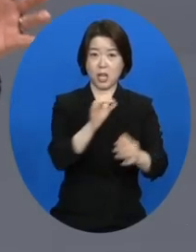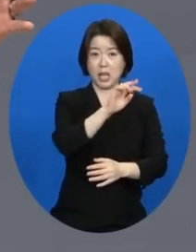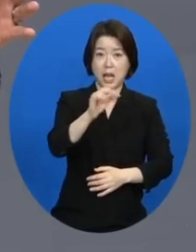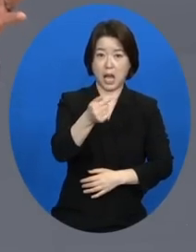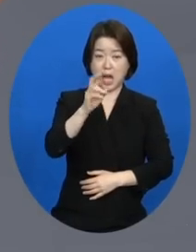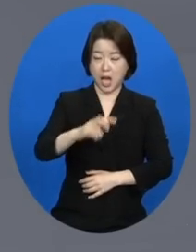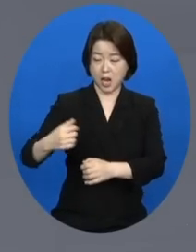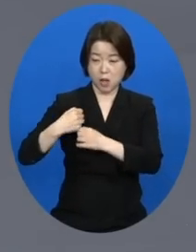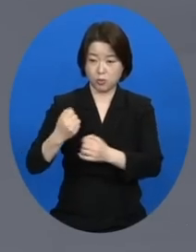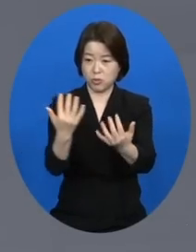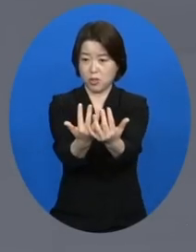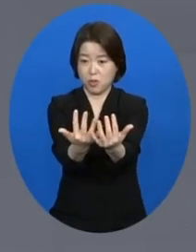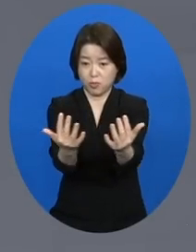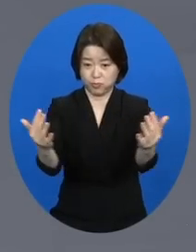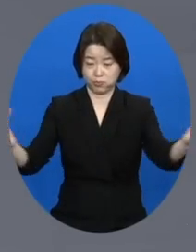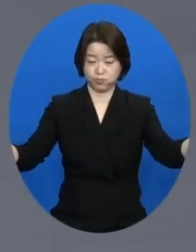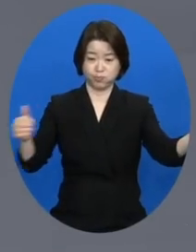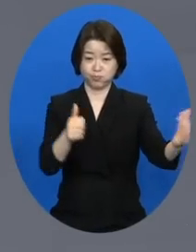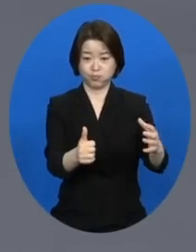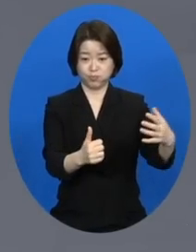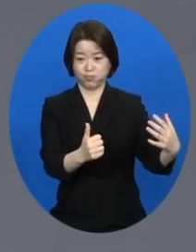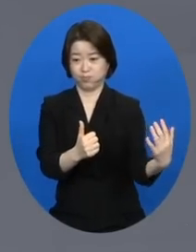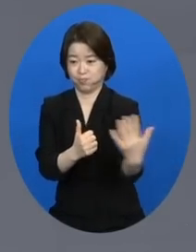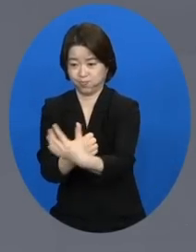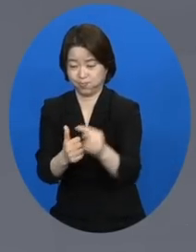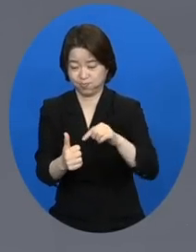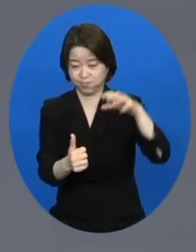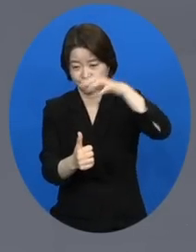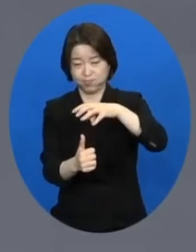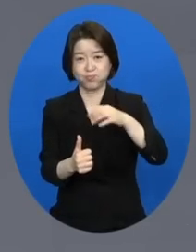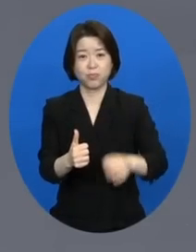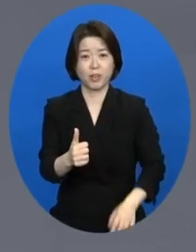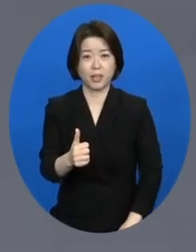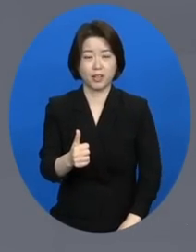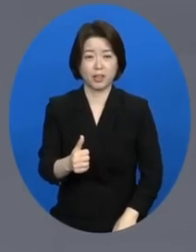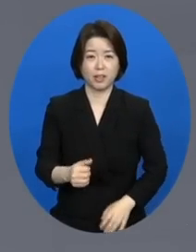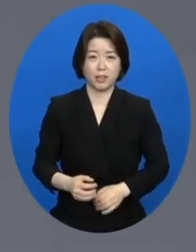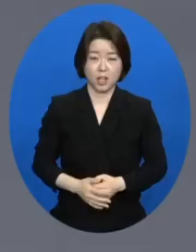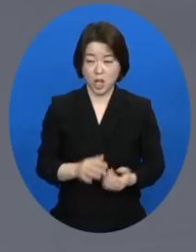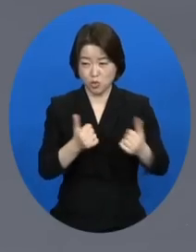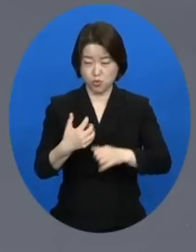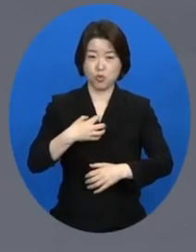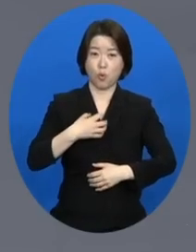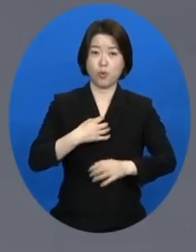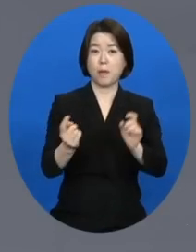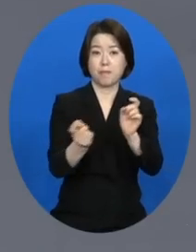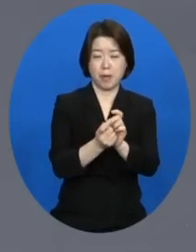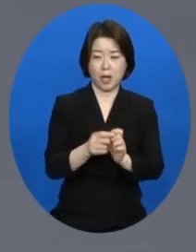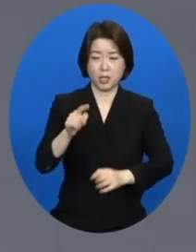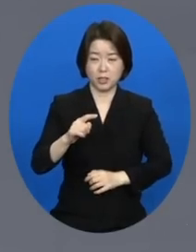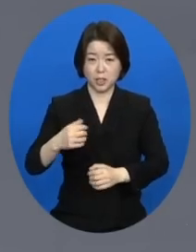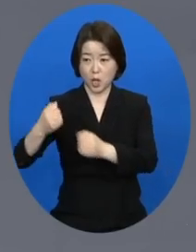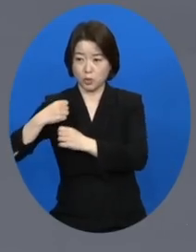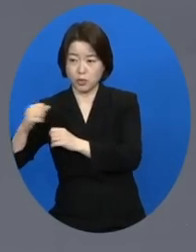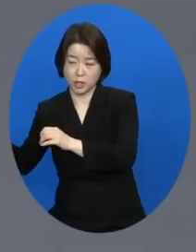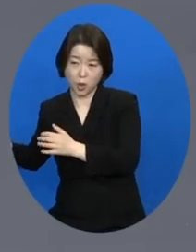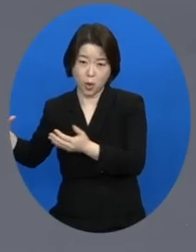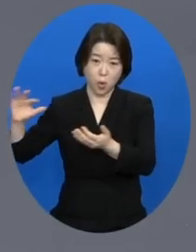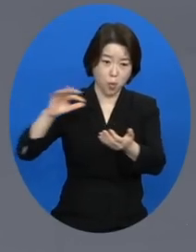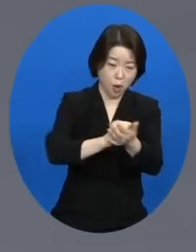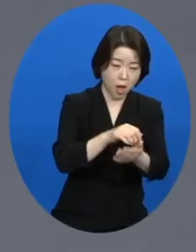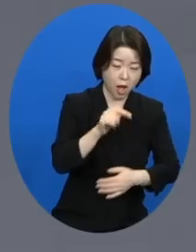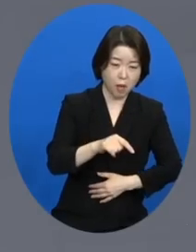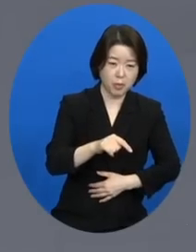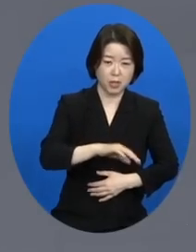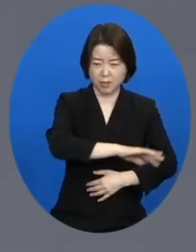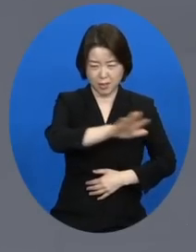포위를 당해서 완전히 죽을 바로 위기에 처해 있는 거죠. 그때 이제 군대가 쳐들어와서 성을 멸하면 이제 다 죽는